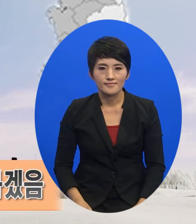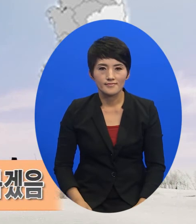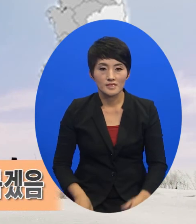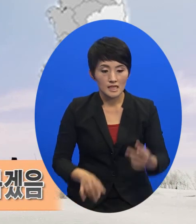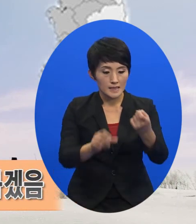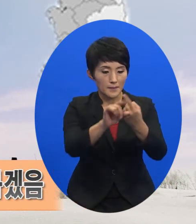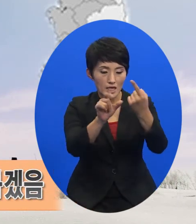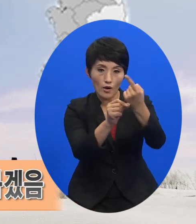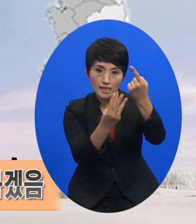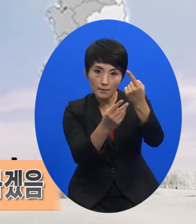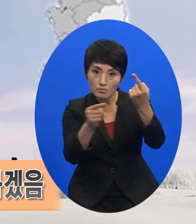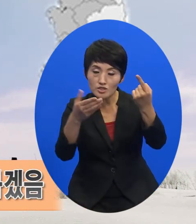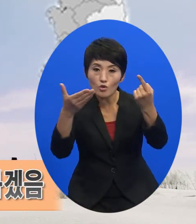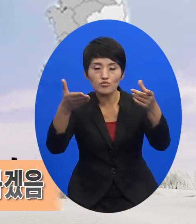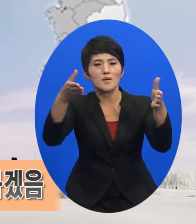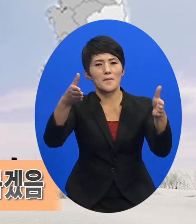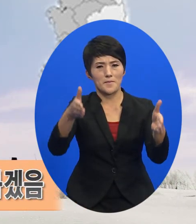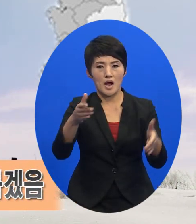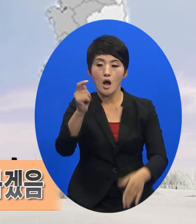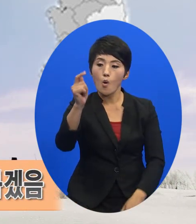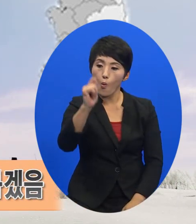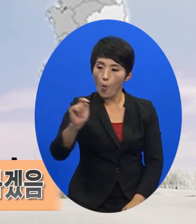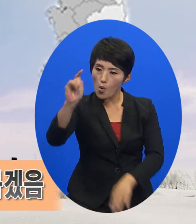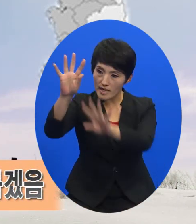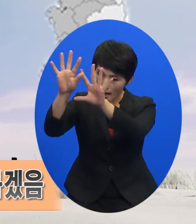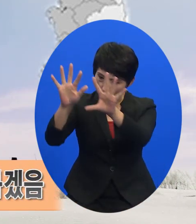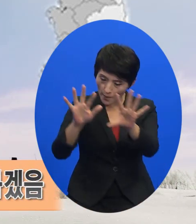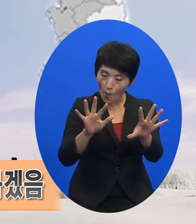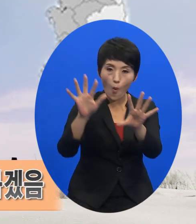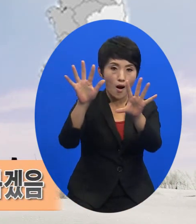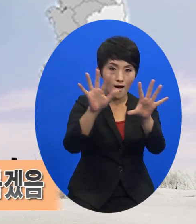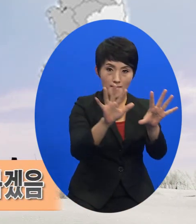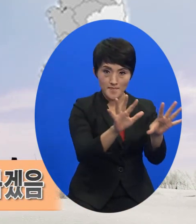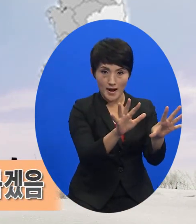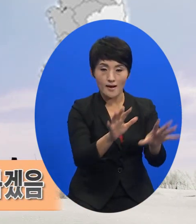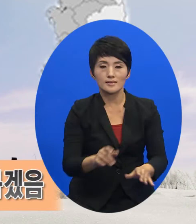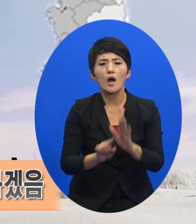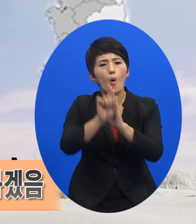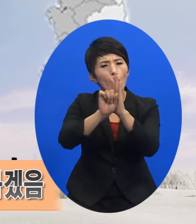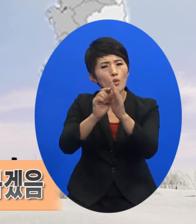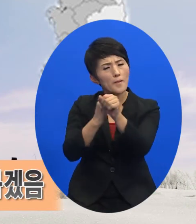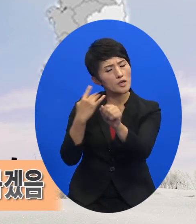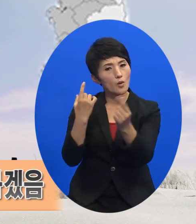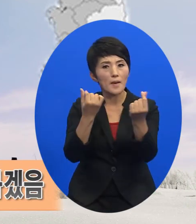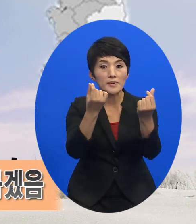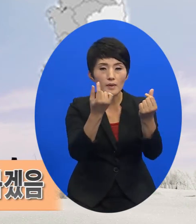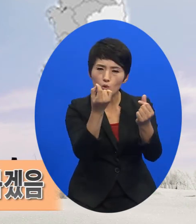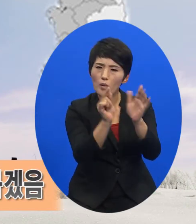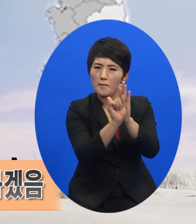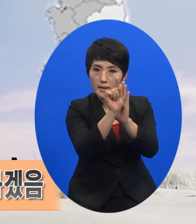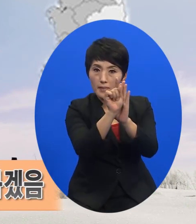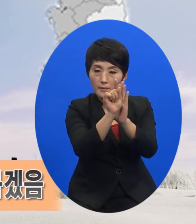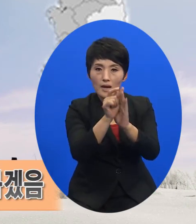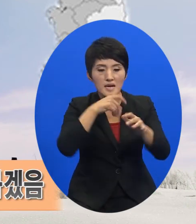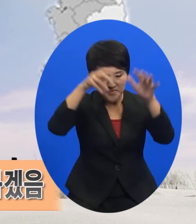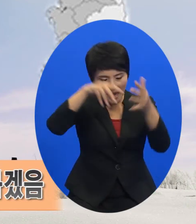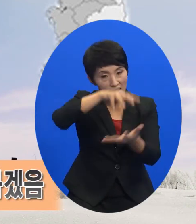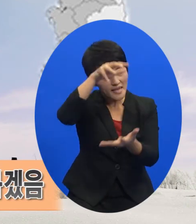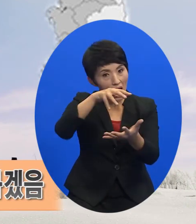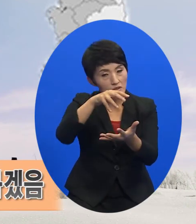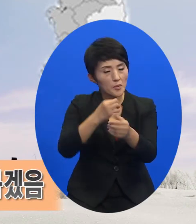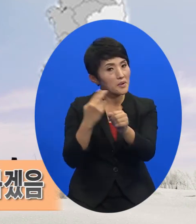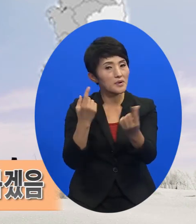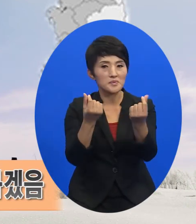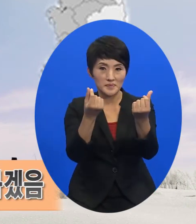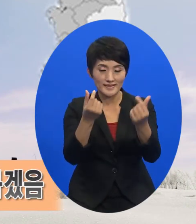11월 3일부터 9일까지 는 고기압의 영향을 받을 때가 많겠습니다 기온은 평년과 비슷하거나 높게 꼬 강수량은 평년과